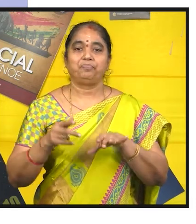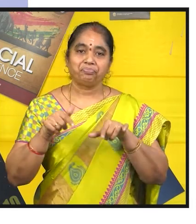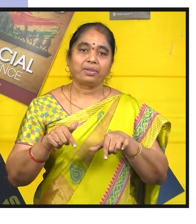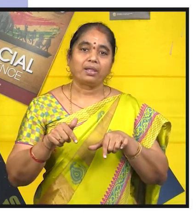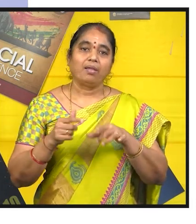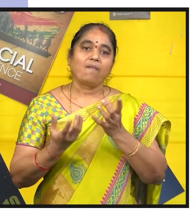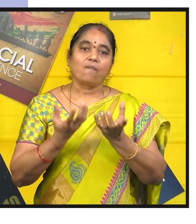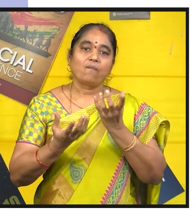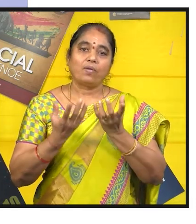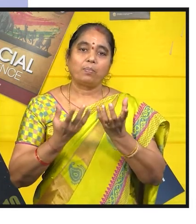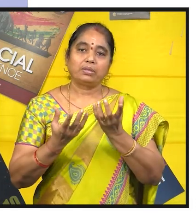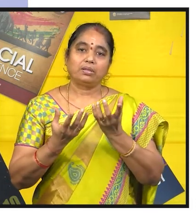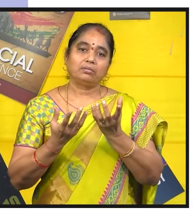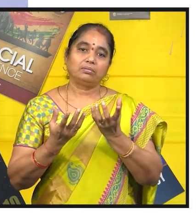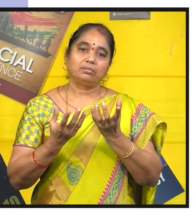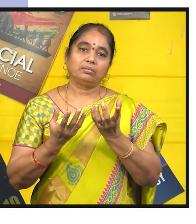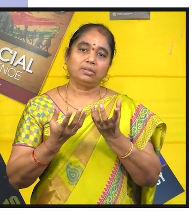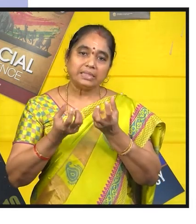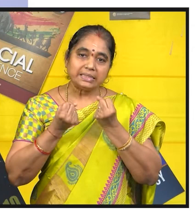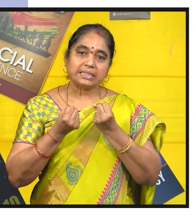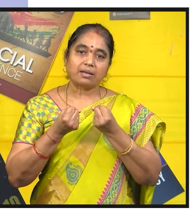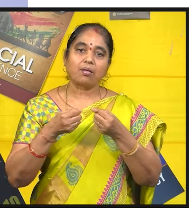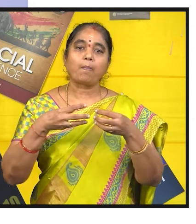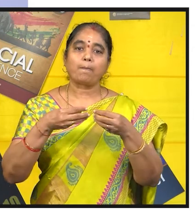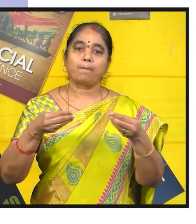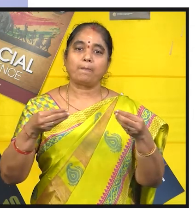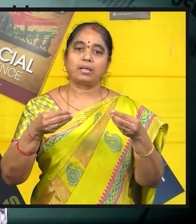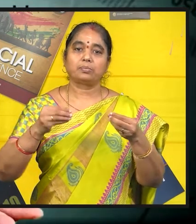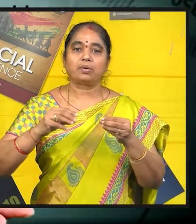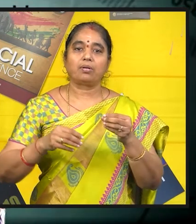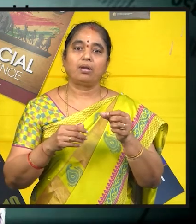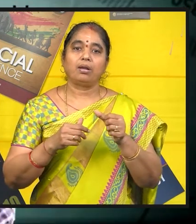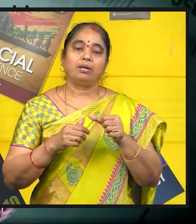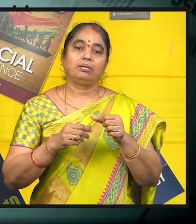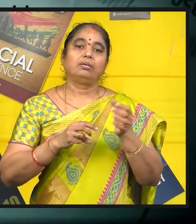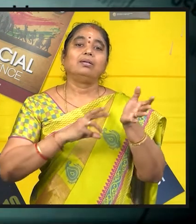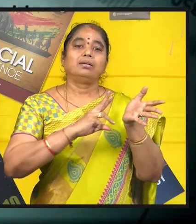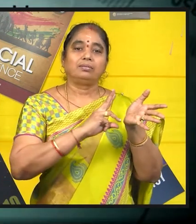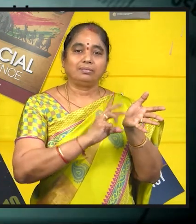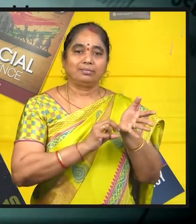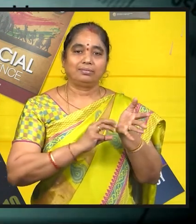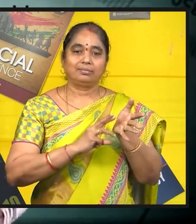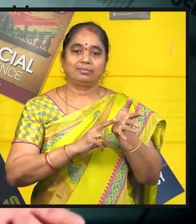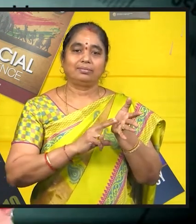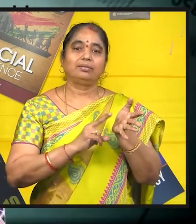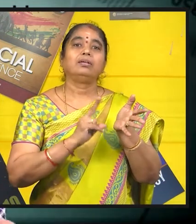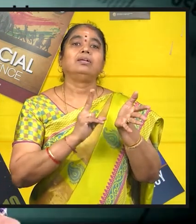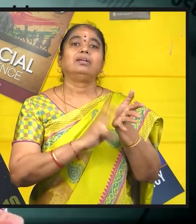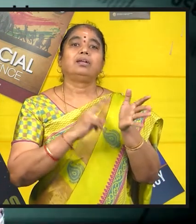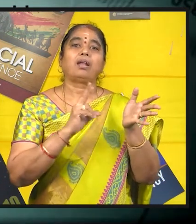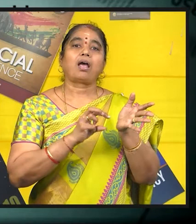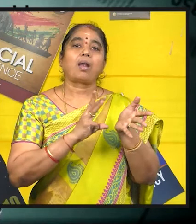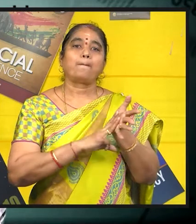அதற்கடுத்தது இவைகள் வெப்பத்தையும் மின்சாரத்தையும் எளிதாக கடத்தக்கூடியது. அப்போ அலகும் என்றால் என்ன? இவைகளுக்கு எதிராக